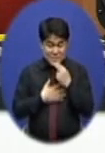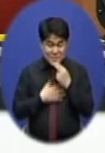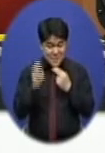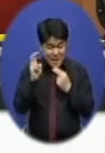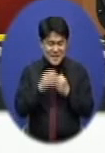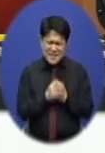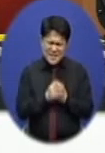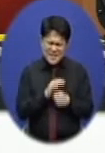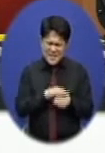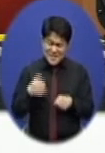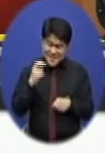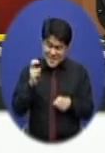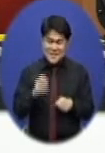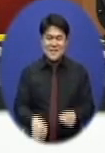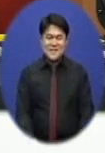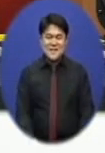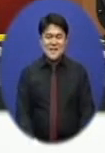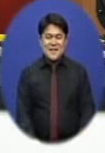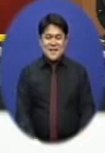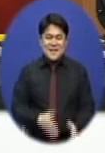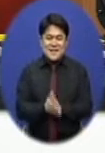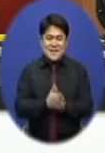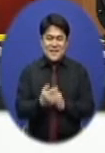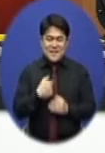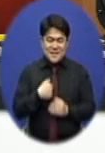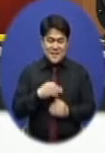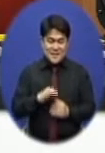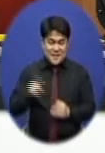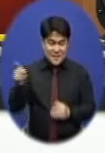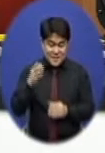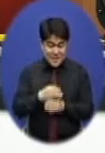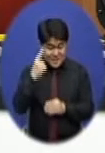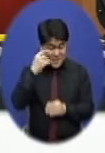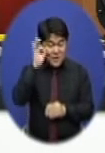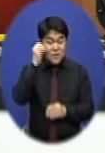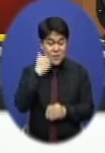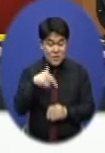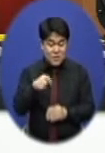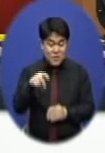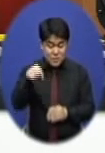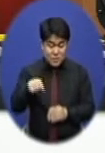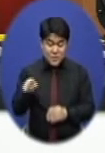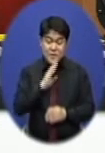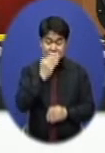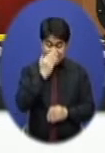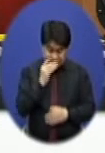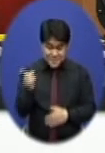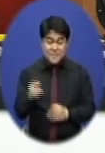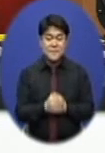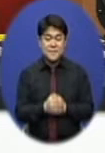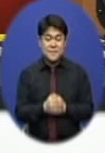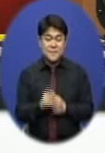거예요. 아유, 감사합니다. 겸손하고 예, 예. 네. 제가 이렇게 화장실 가다가도 생각이 나는 분이 아, 서정호 씨가 참 겸손하셔서